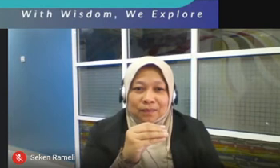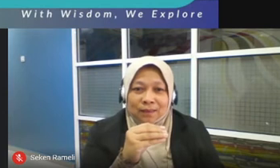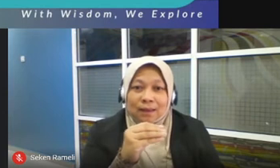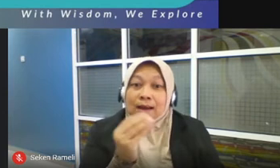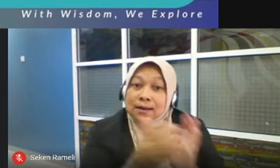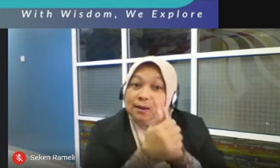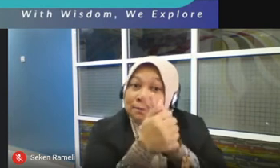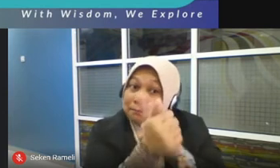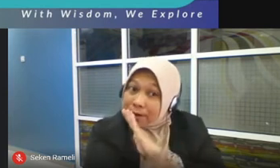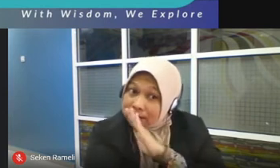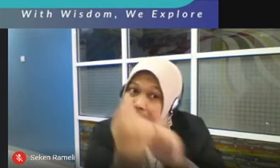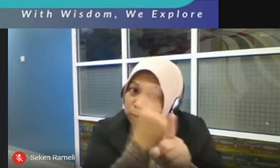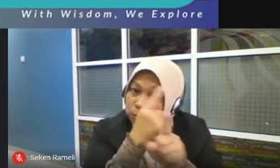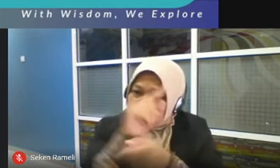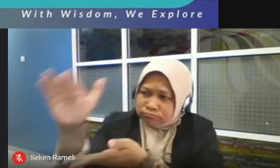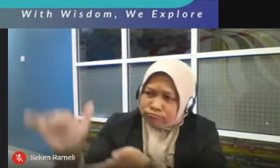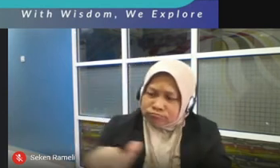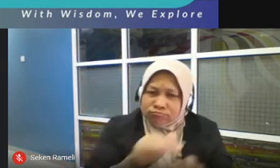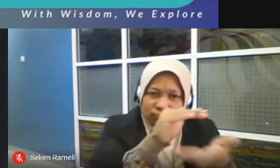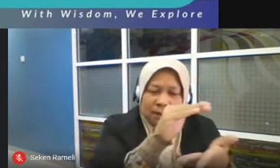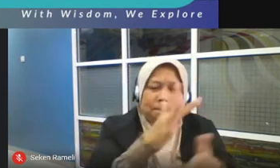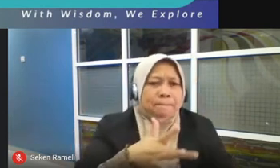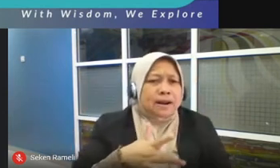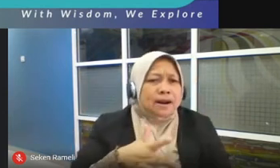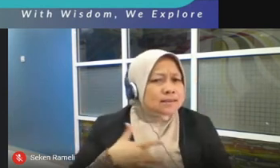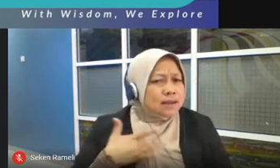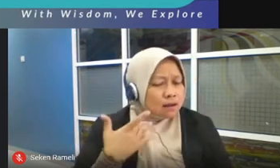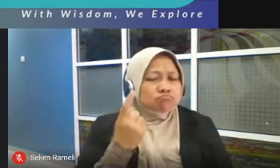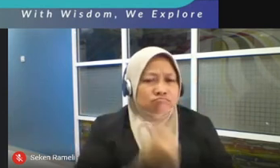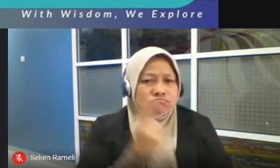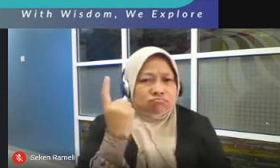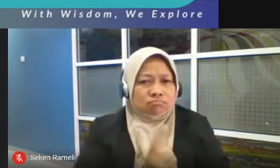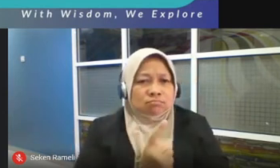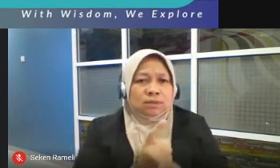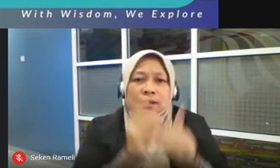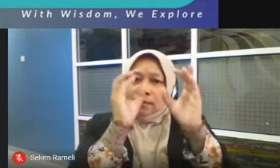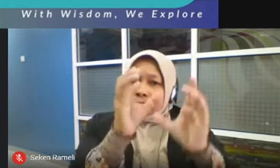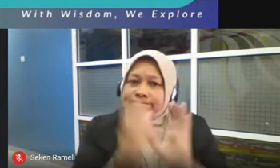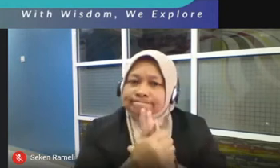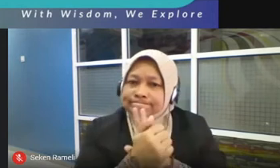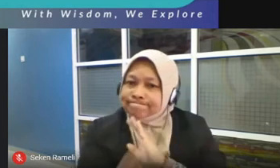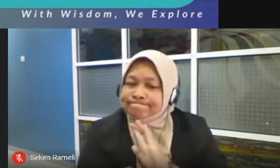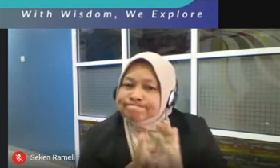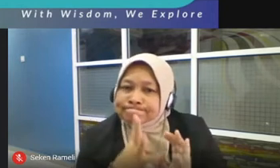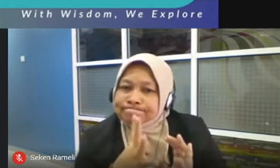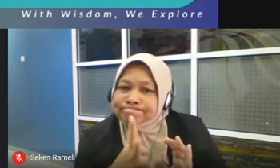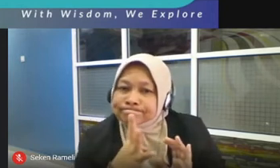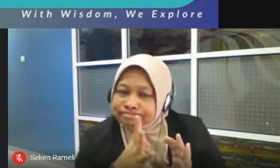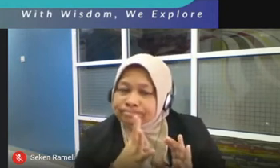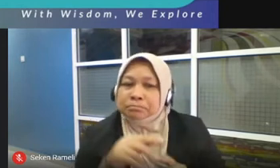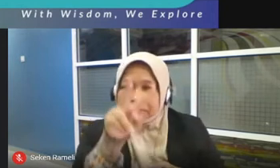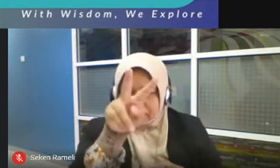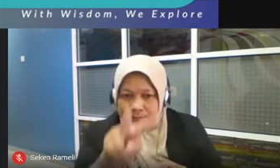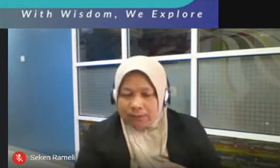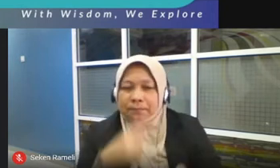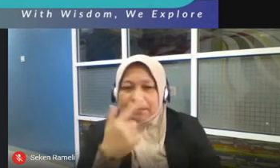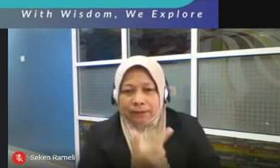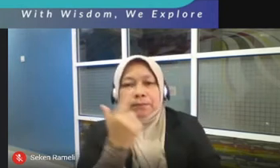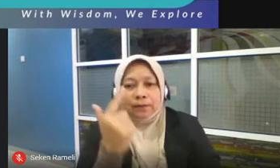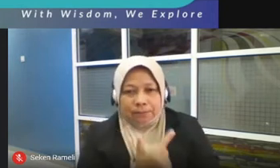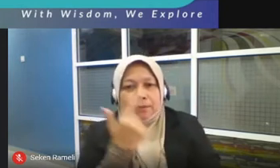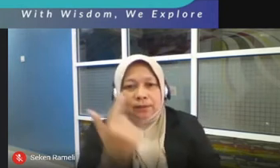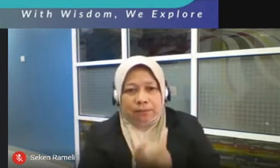kemahiran dalam memastikan penyampaian idea dan perasaan merupakan satu kelebihan kepada pengucap yang sebenarnya, dan dia memerlukan practices lah